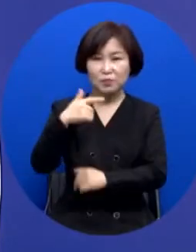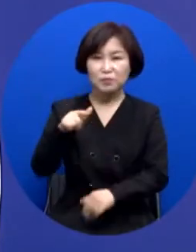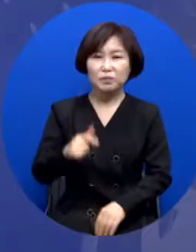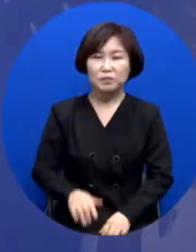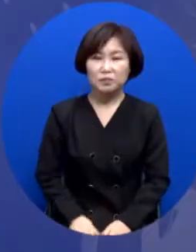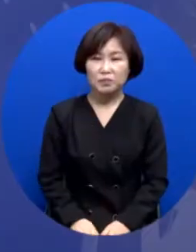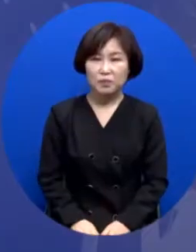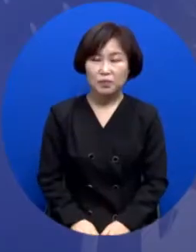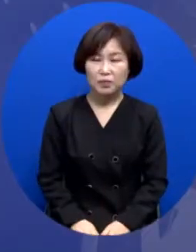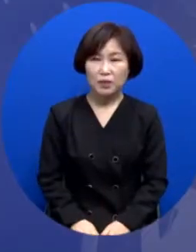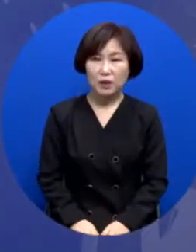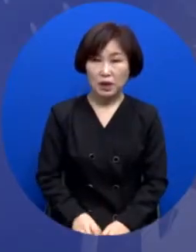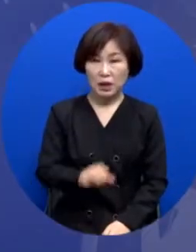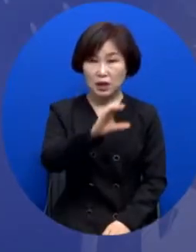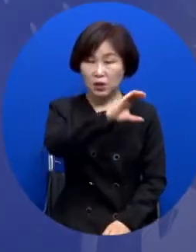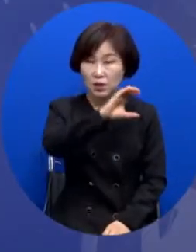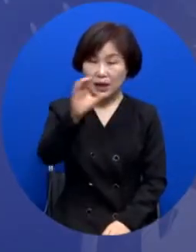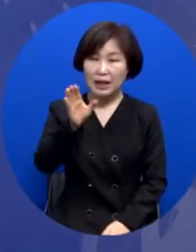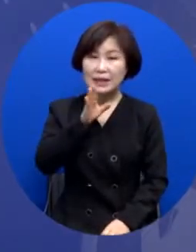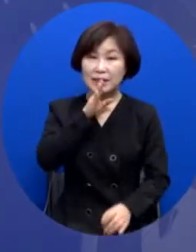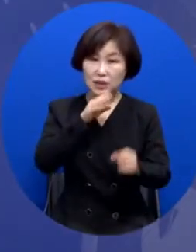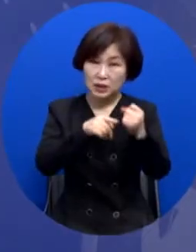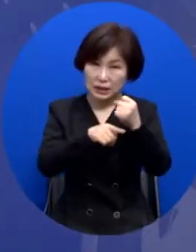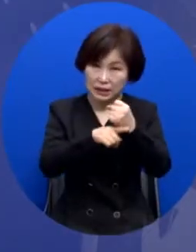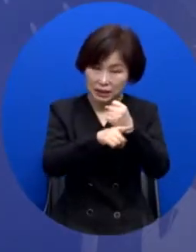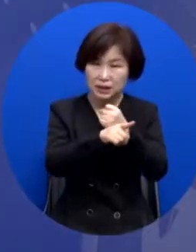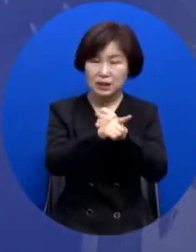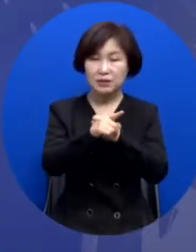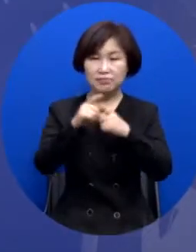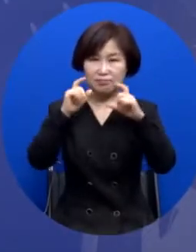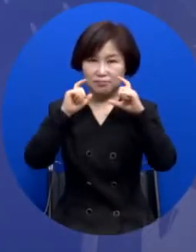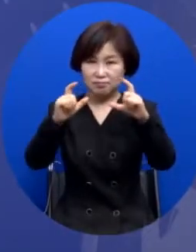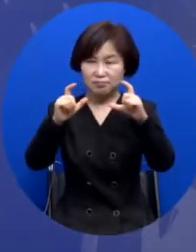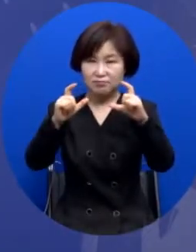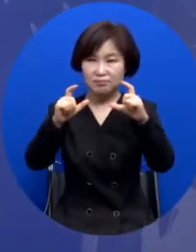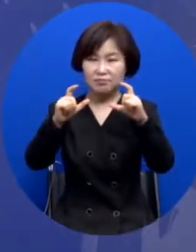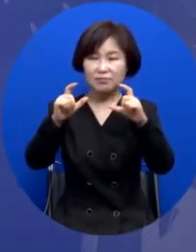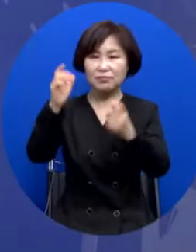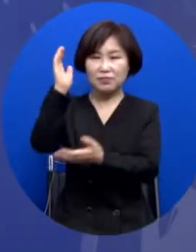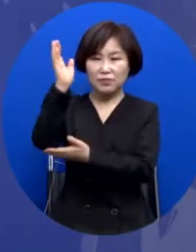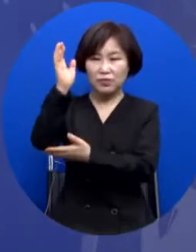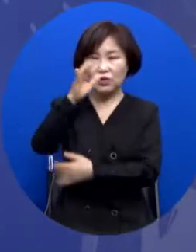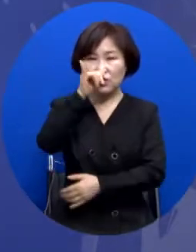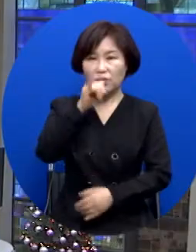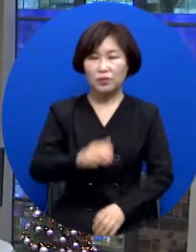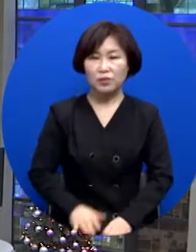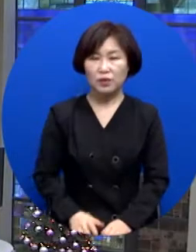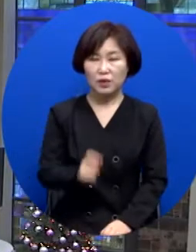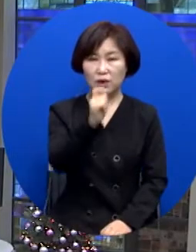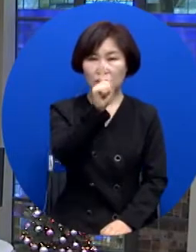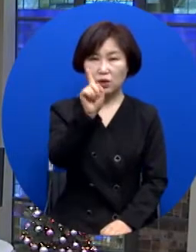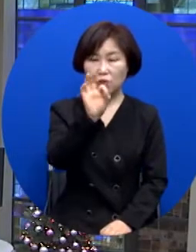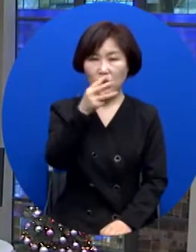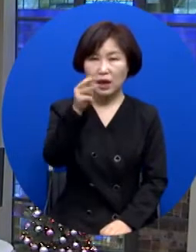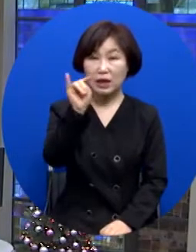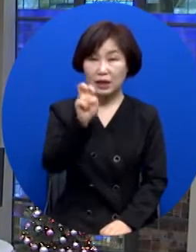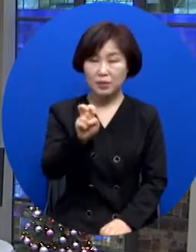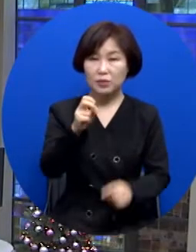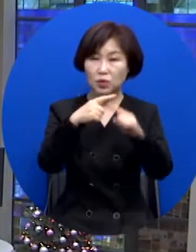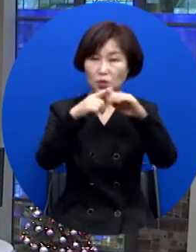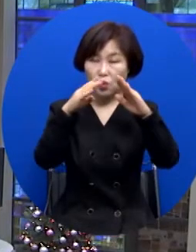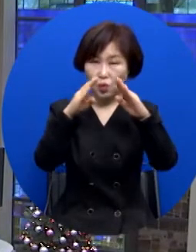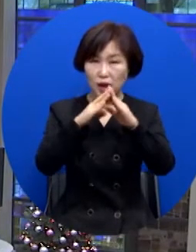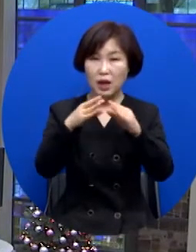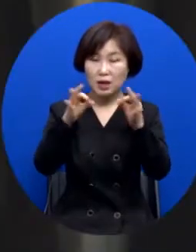그렇죠. 먼저 성탄의 진정한 의미를 강조하는 메시지들이 눈에 띄었습니다. 광림교회 김정성 목사는